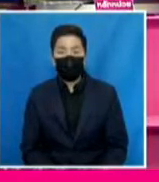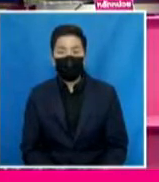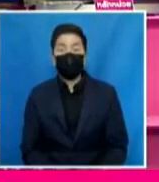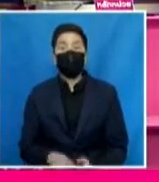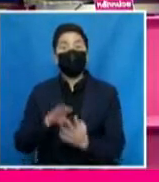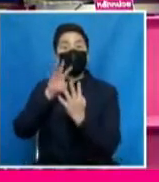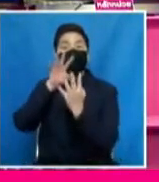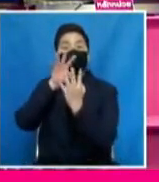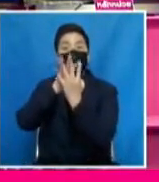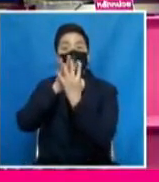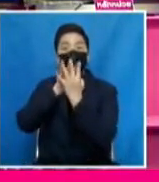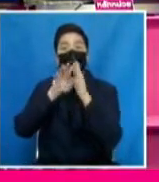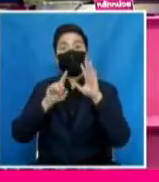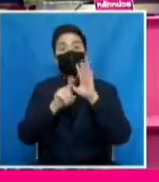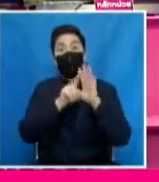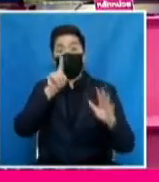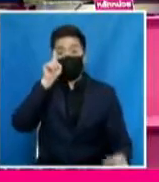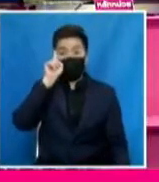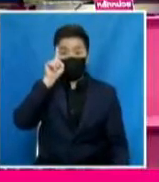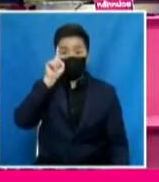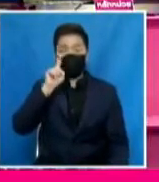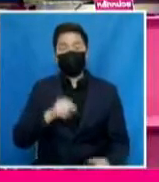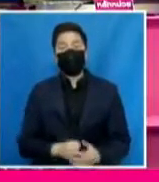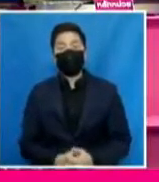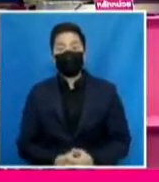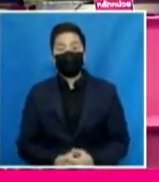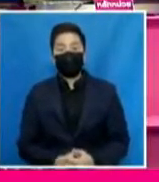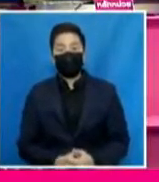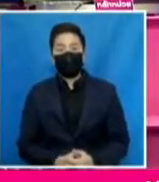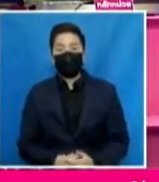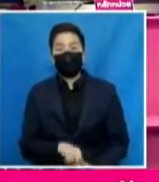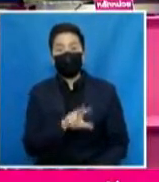เลขท้าย4ตัวหมุนครั้งที่1เลขที่ออก